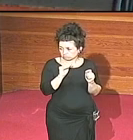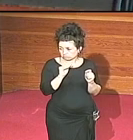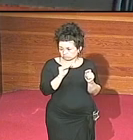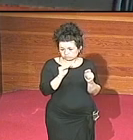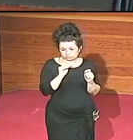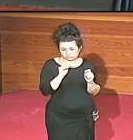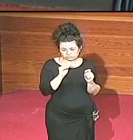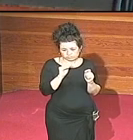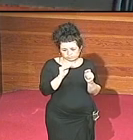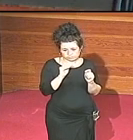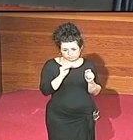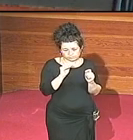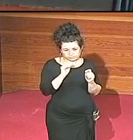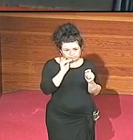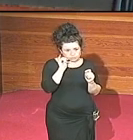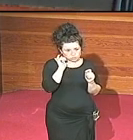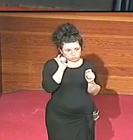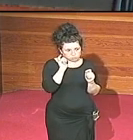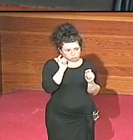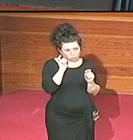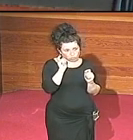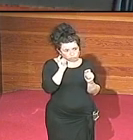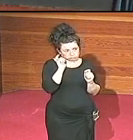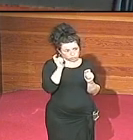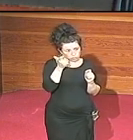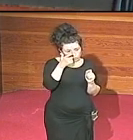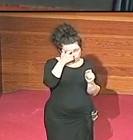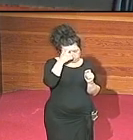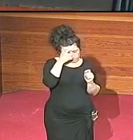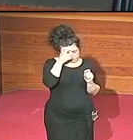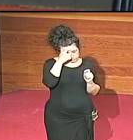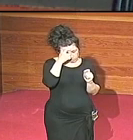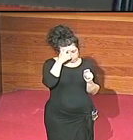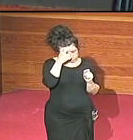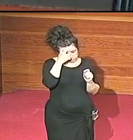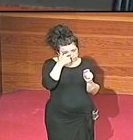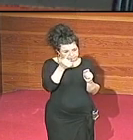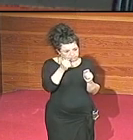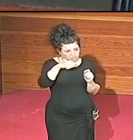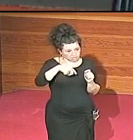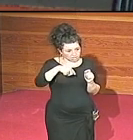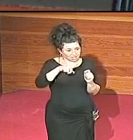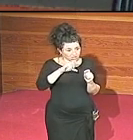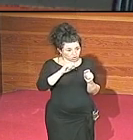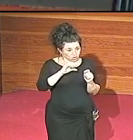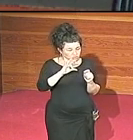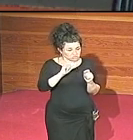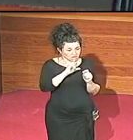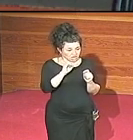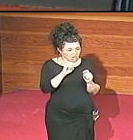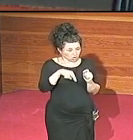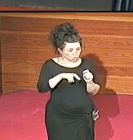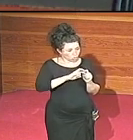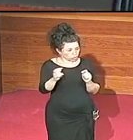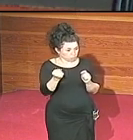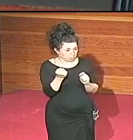bere kontzeptzio anglosaxoi horretan, ez? Ba, beste botere bat bezala, ez? Eta gure lana da, ba, lehen esaten genuena,